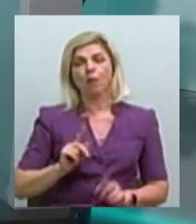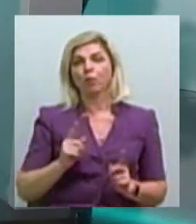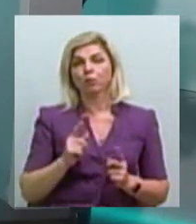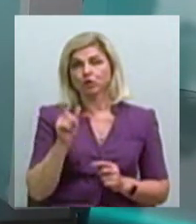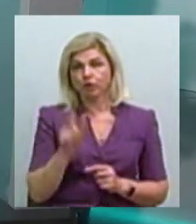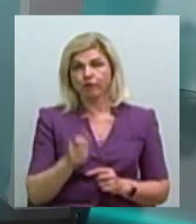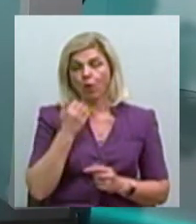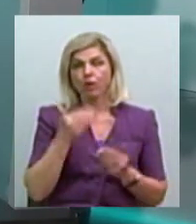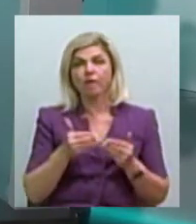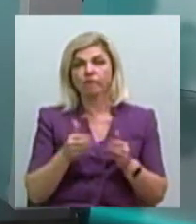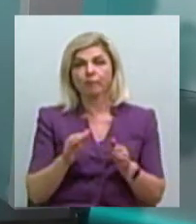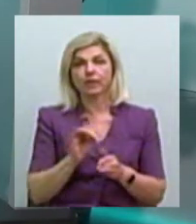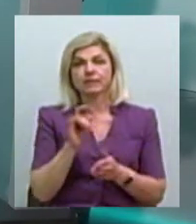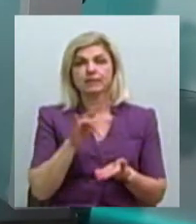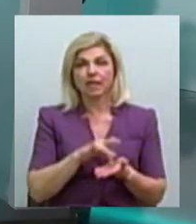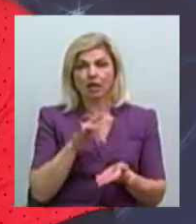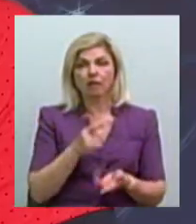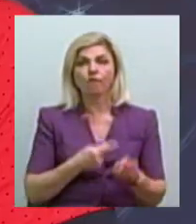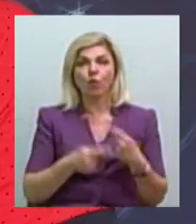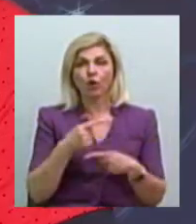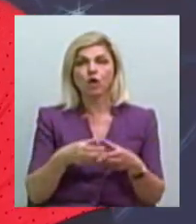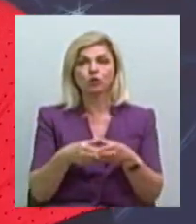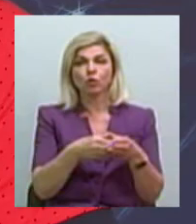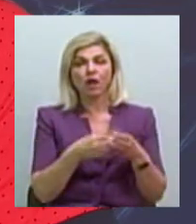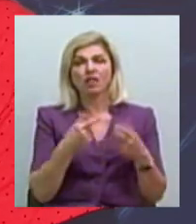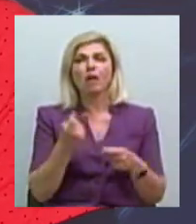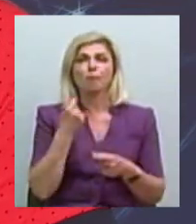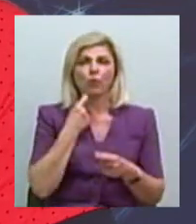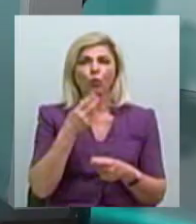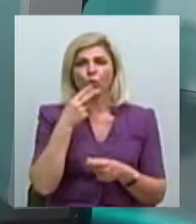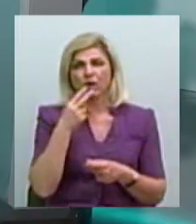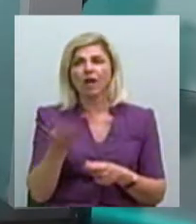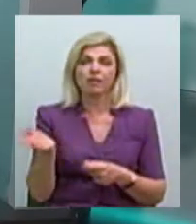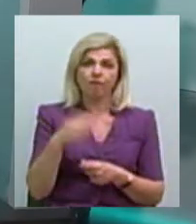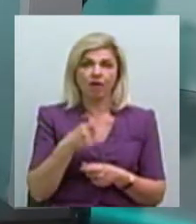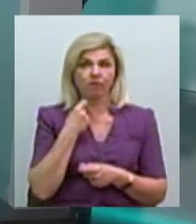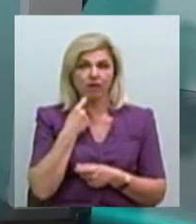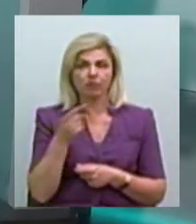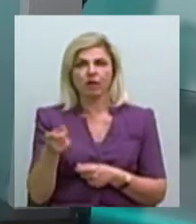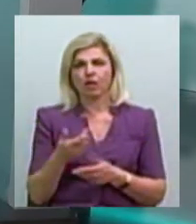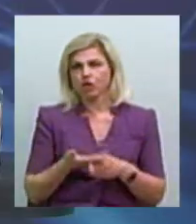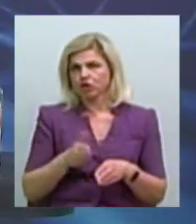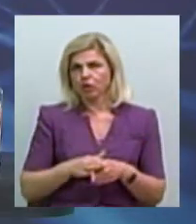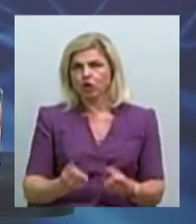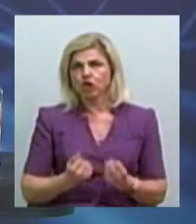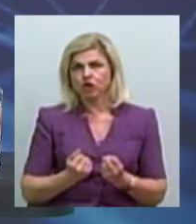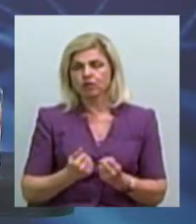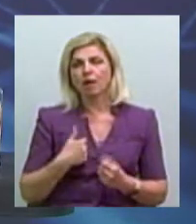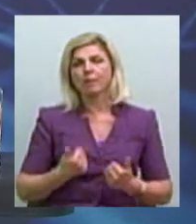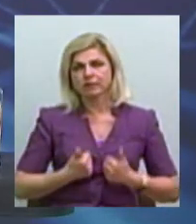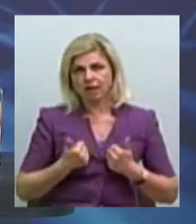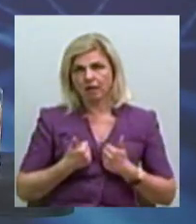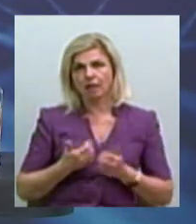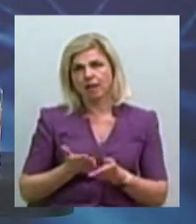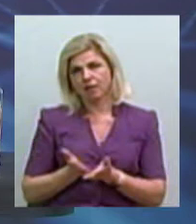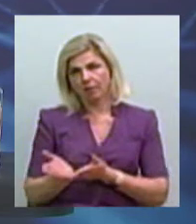когда выходит с центра, он возвращается в тот же социум, где пьют, курят и говорят, давай выпьем, ему тяжело удержаться. Мы стараемся куда-то перенаправить,